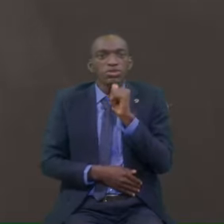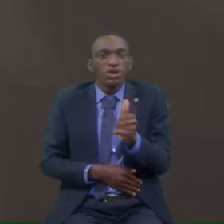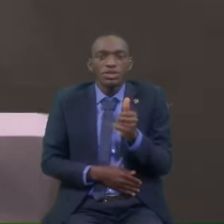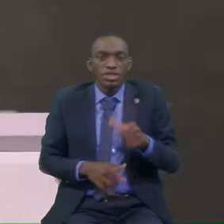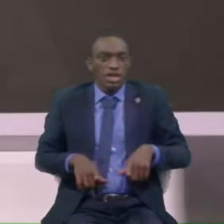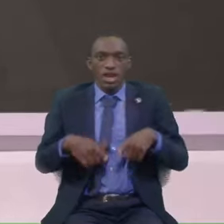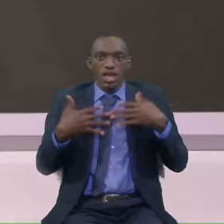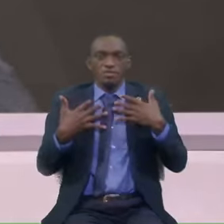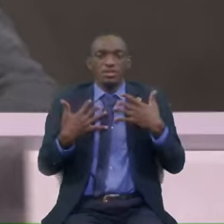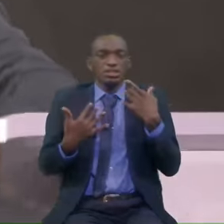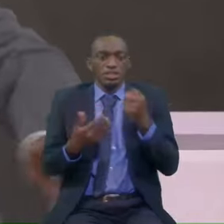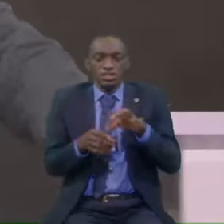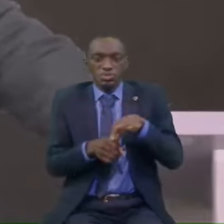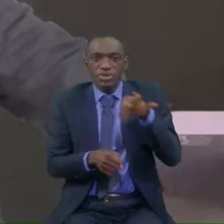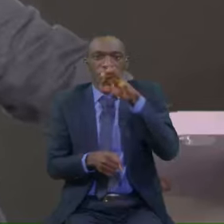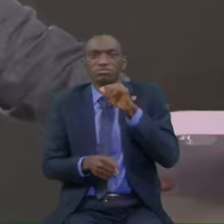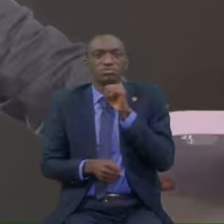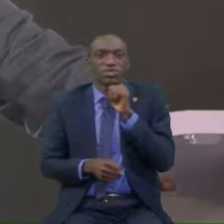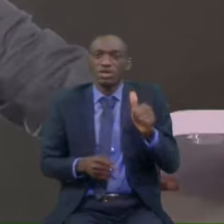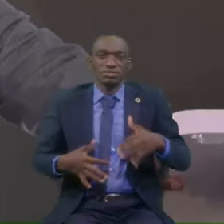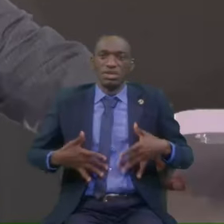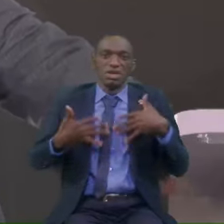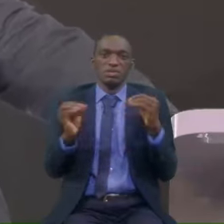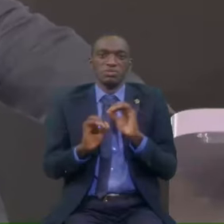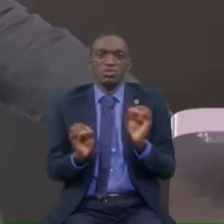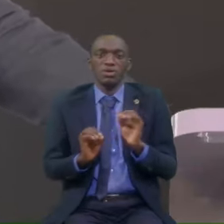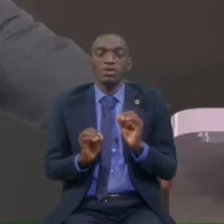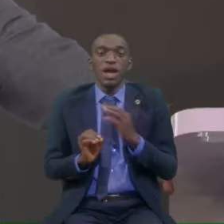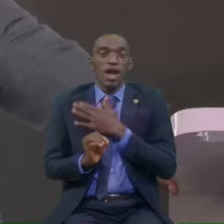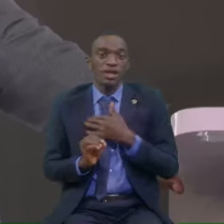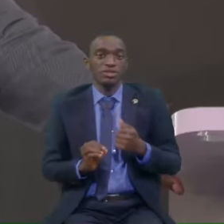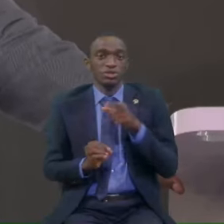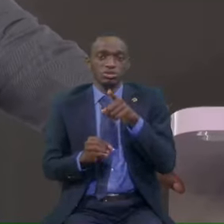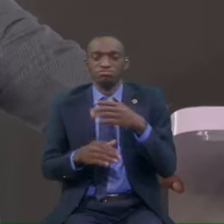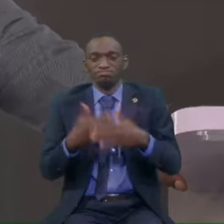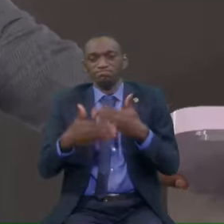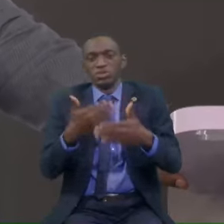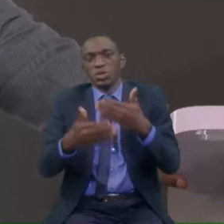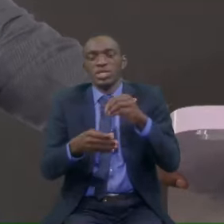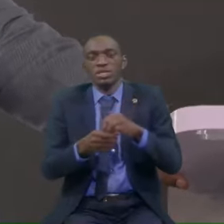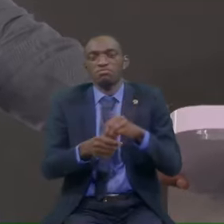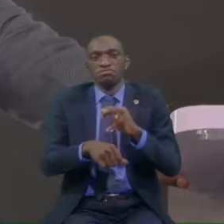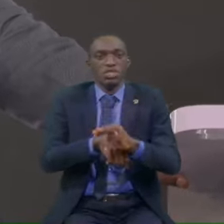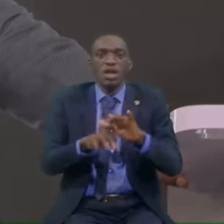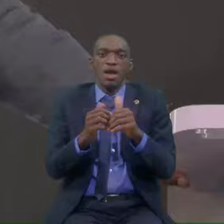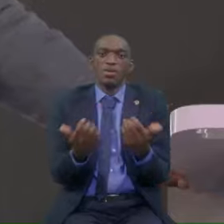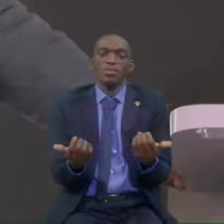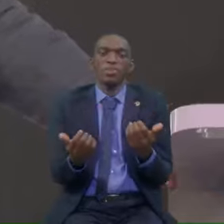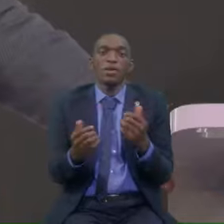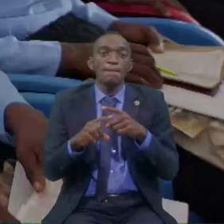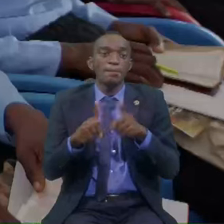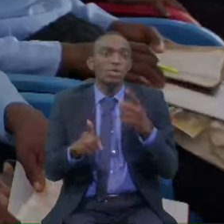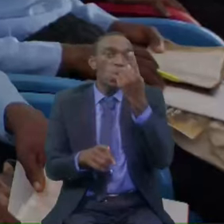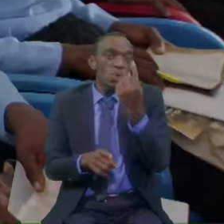l'esprit n'est pas vivifiant en nous, et si tu continues dans le ministère seulement